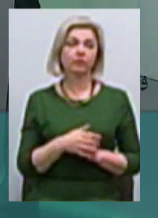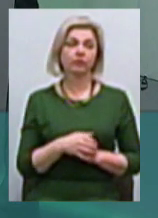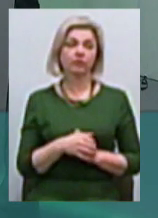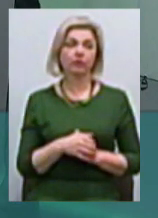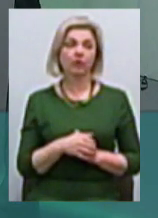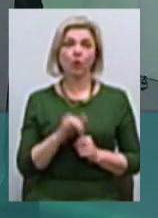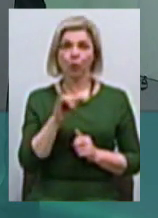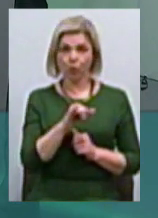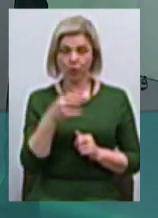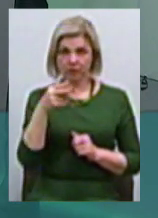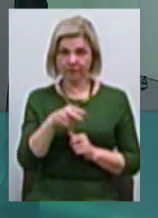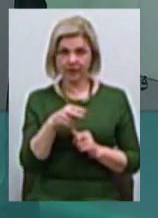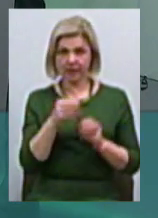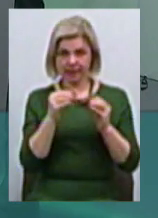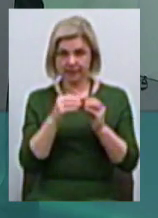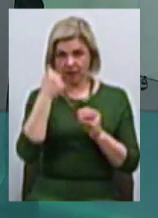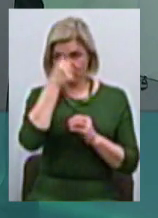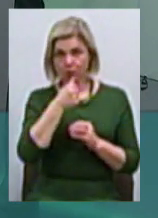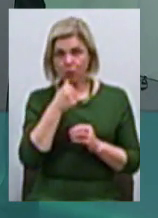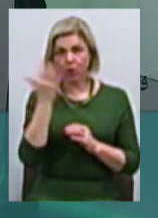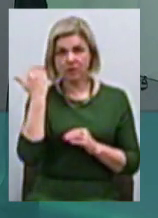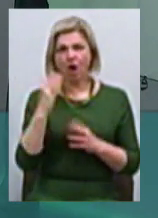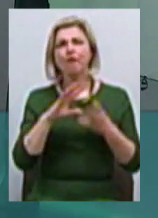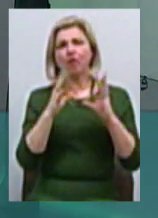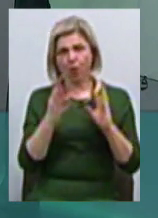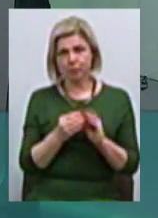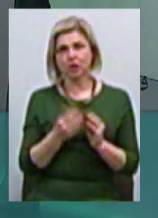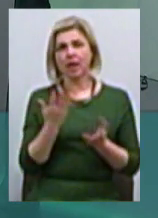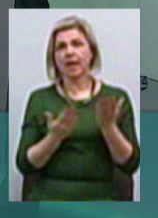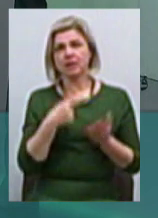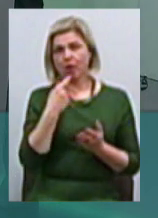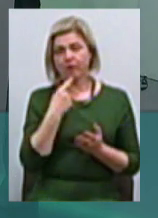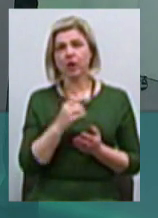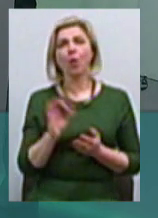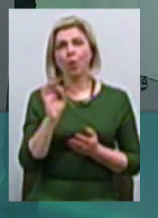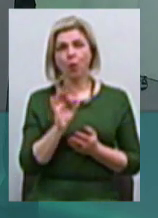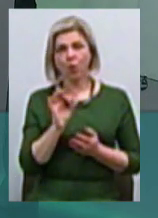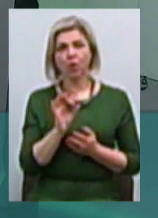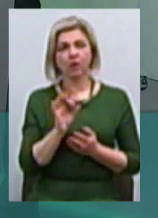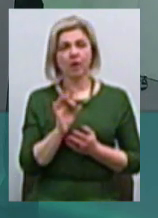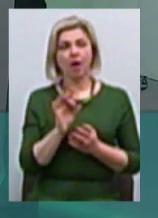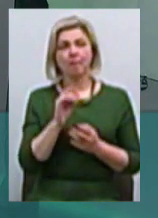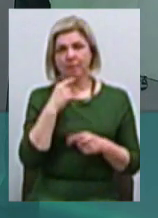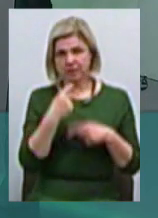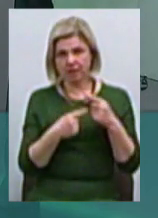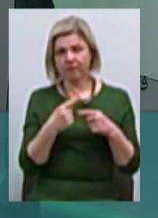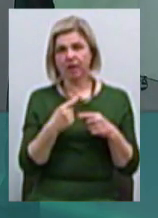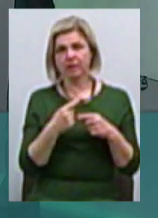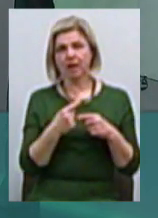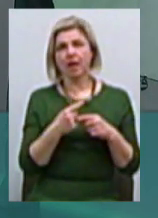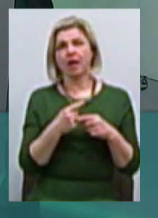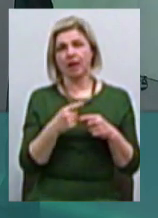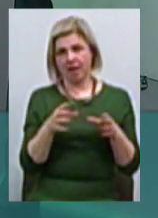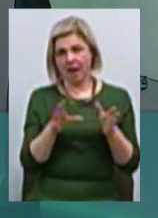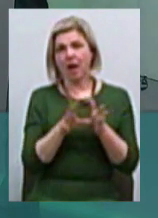У 10-му році? Вообще, в принципе, если мы говорим об исследованиях, которые проводятся, то есть постоянного ядерного электората,